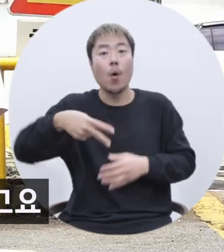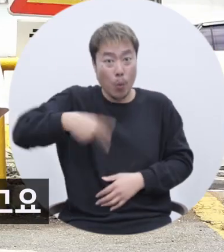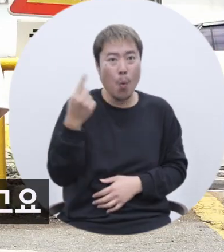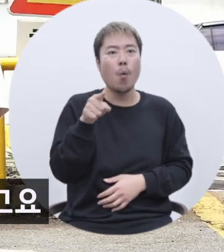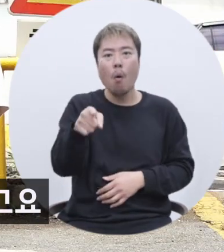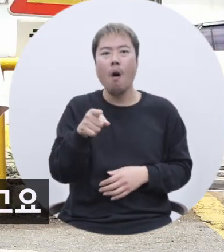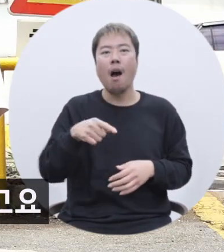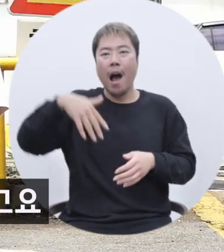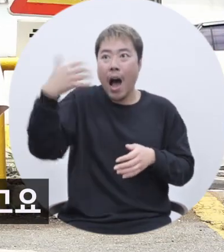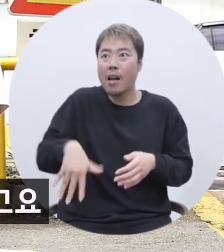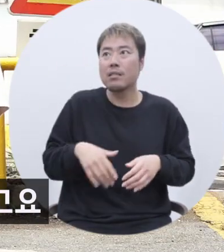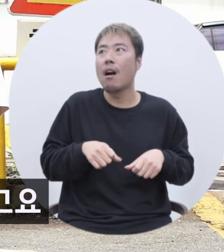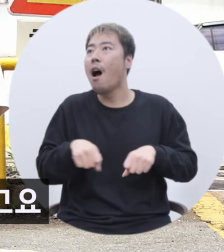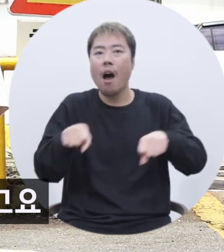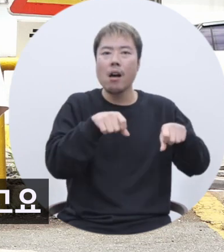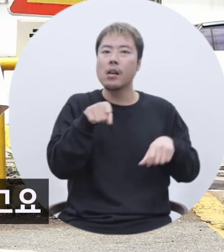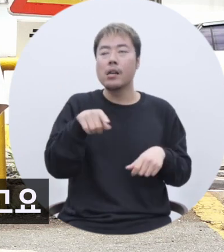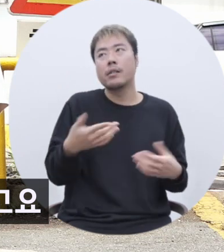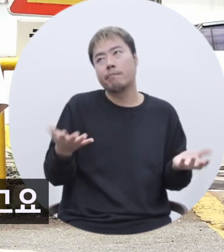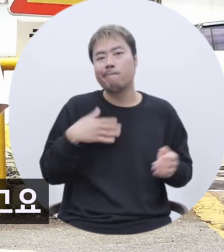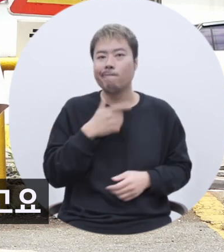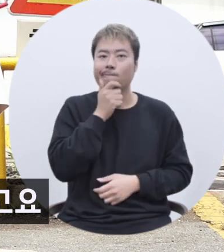있다는 것에 좀 의문점이 많이 생겼고요.